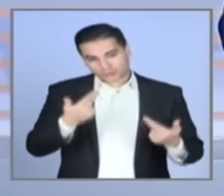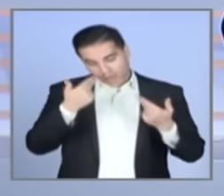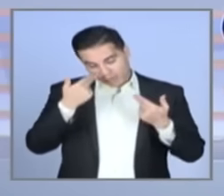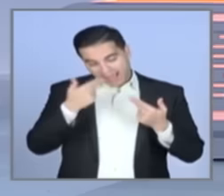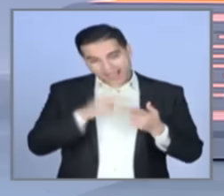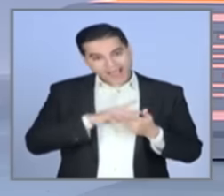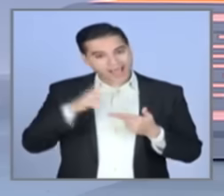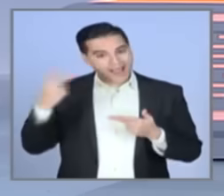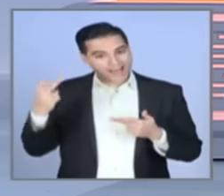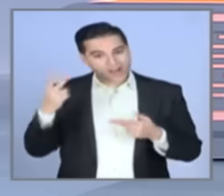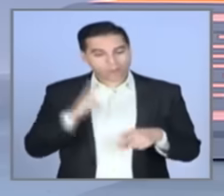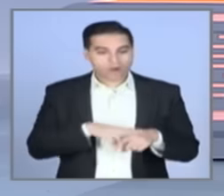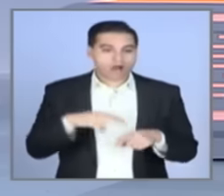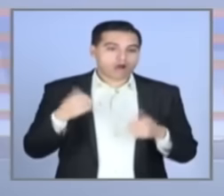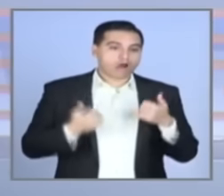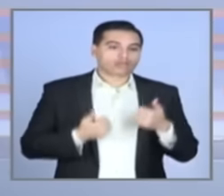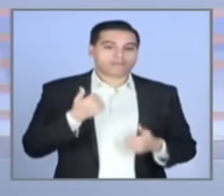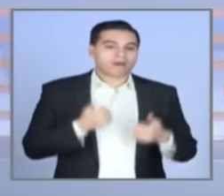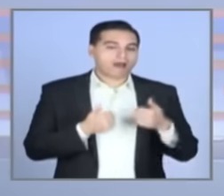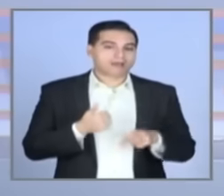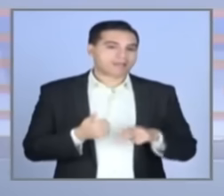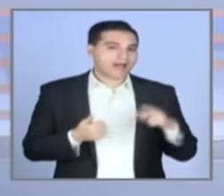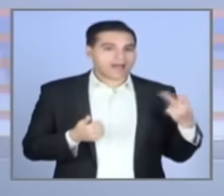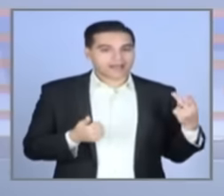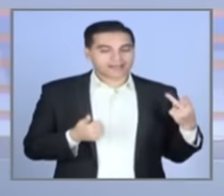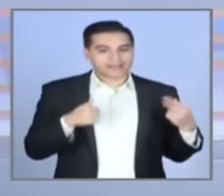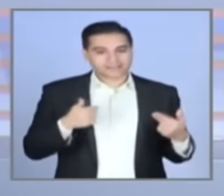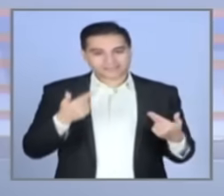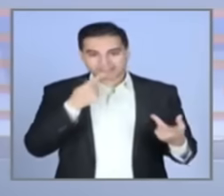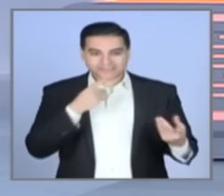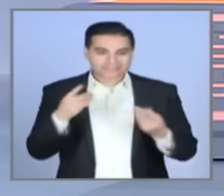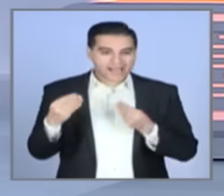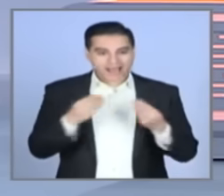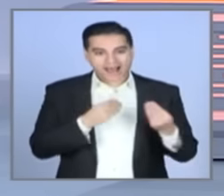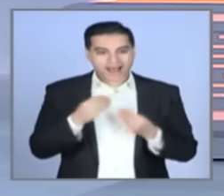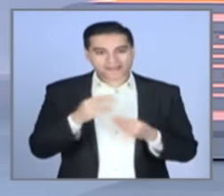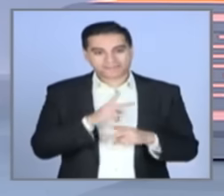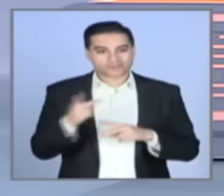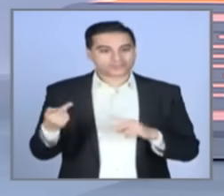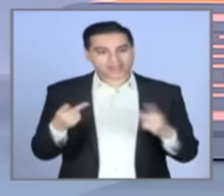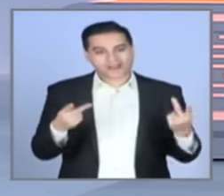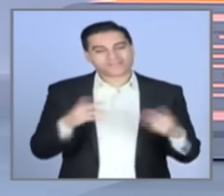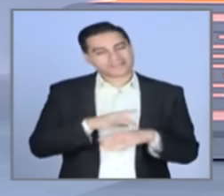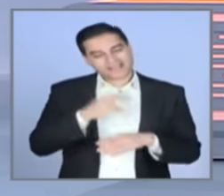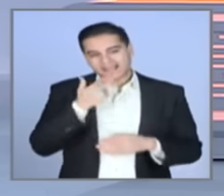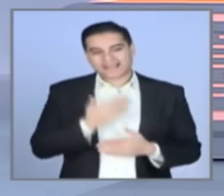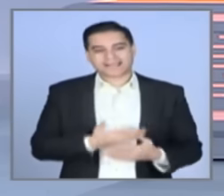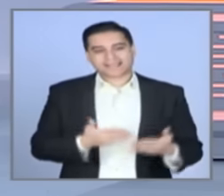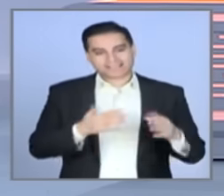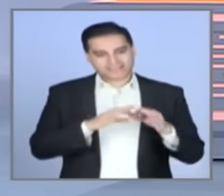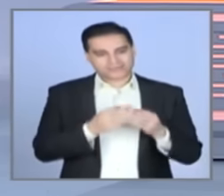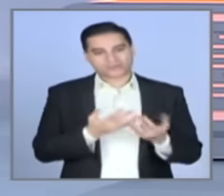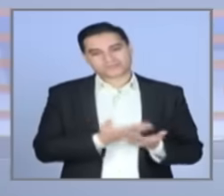حاجة والاختبارات حاجة تانية. مش عارفين تتناقشوا مع بعض. هارد لك لعيلة الحياة. هارد